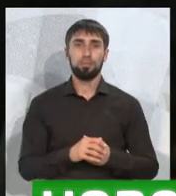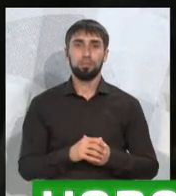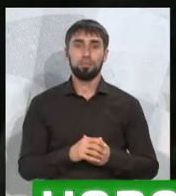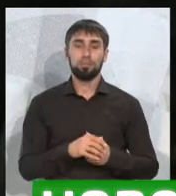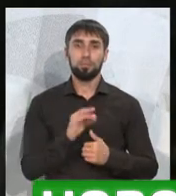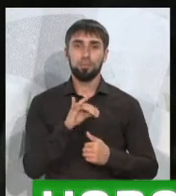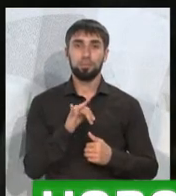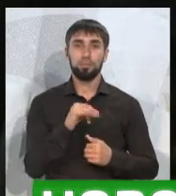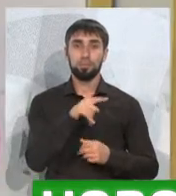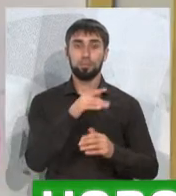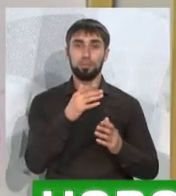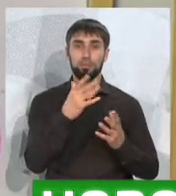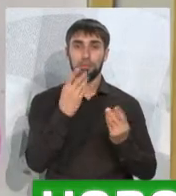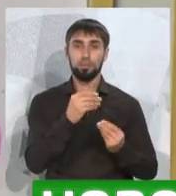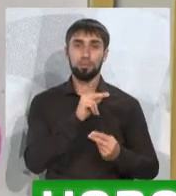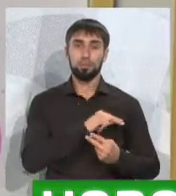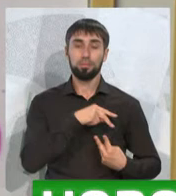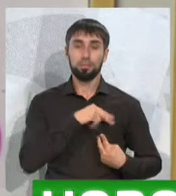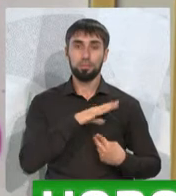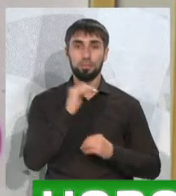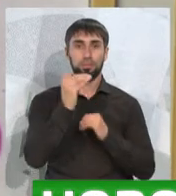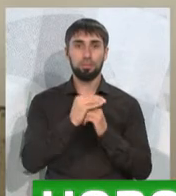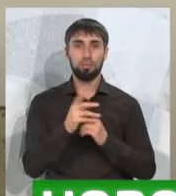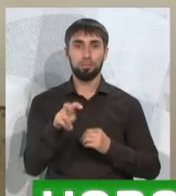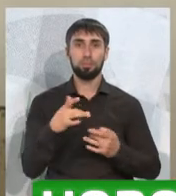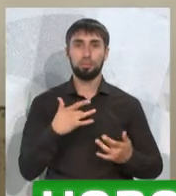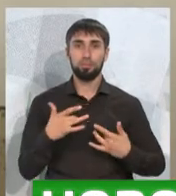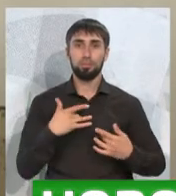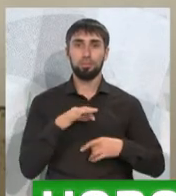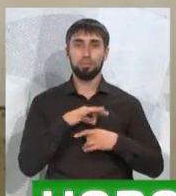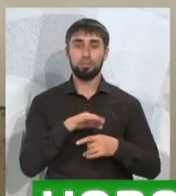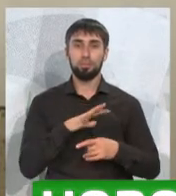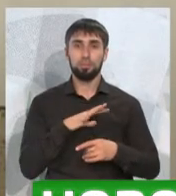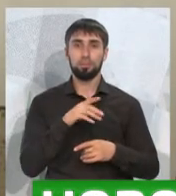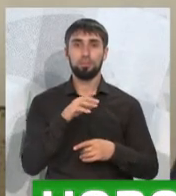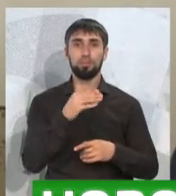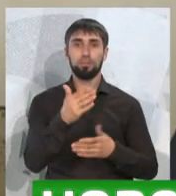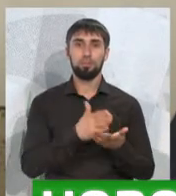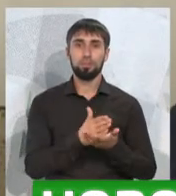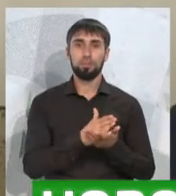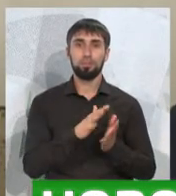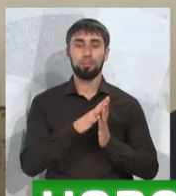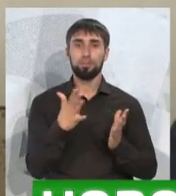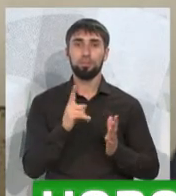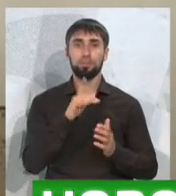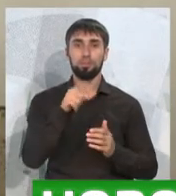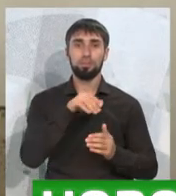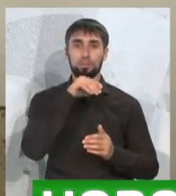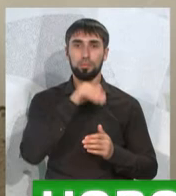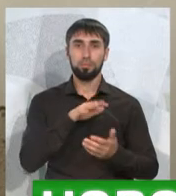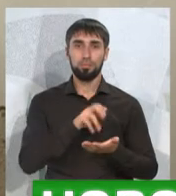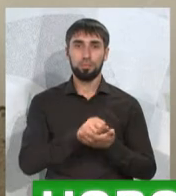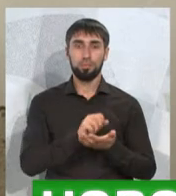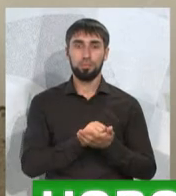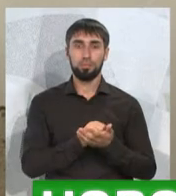сюда приходили и становились артистами. Бокову удалось создать коллектив. Его заслуга огромная в том, что он профессионально